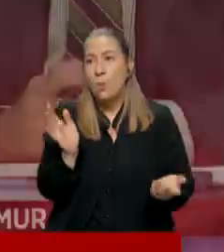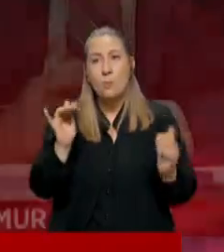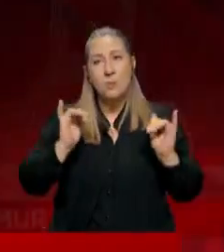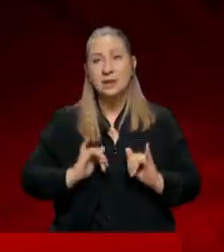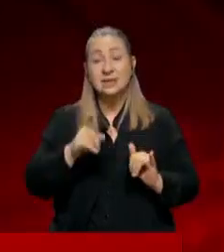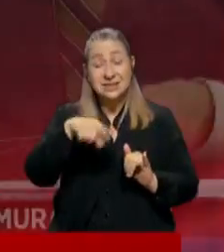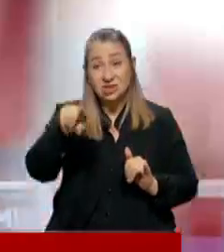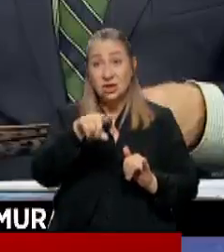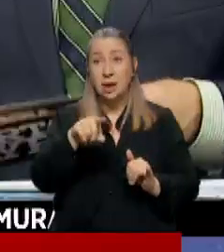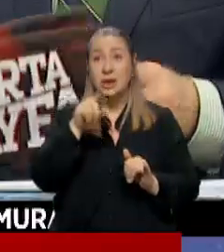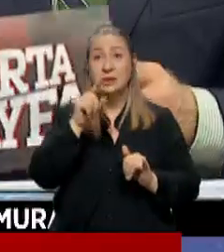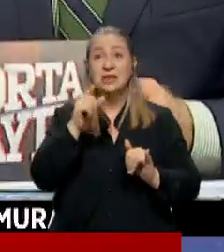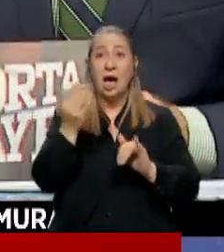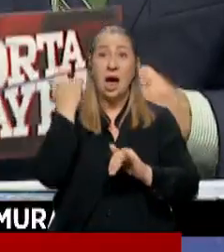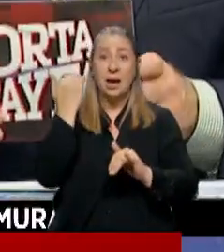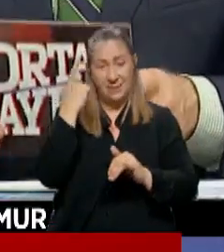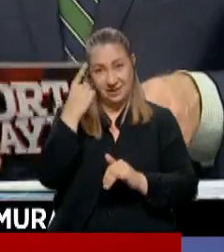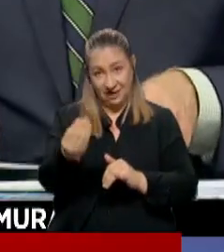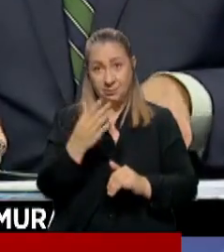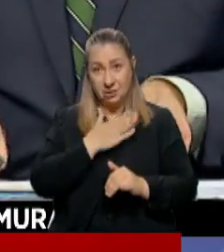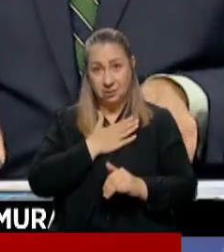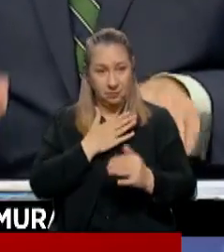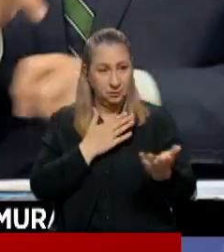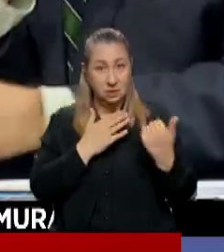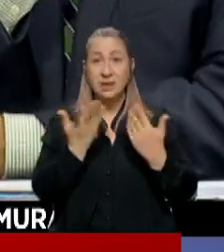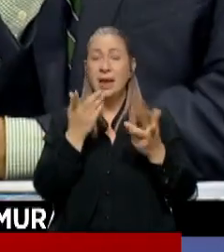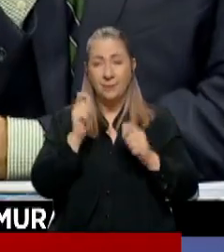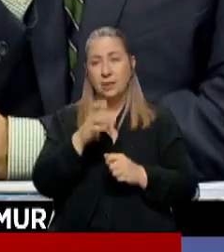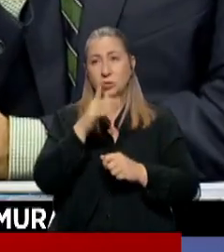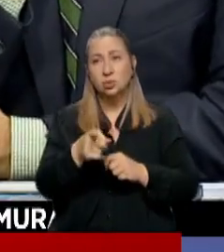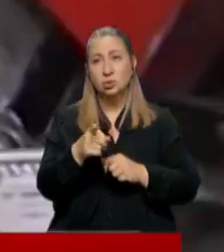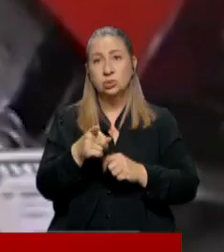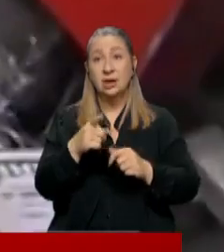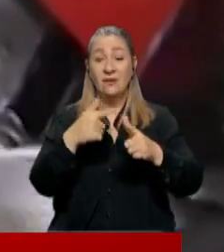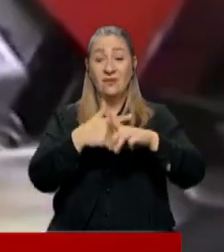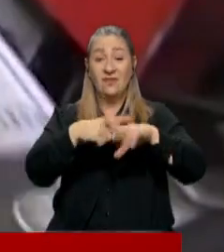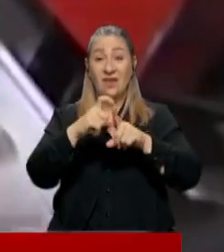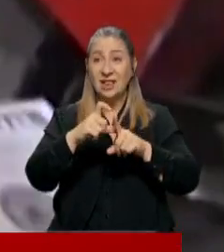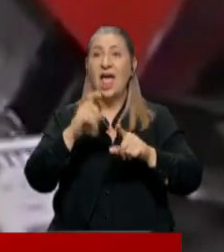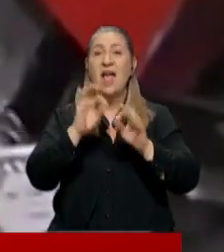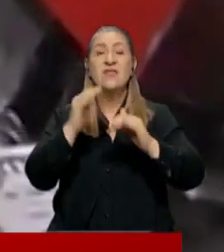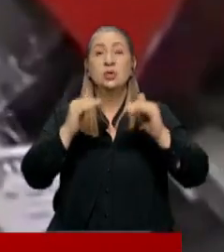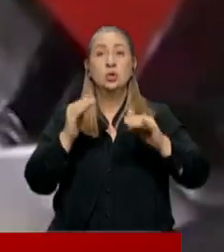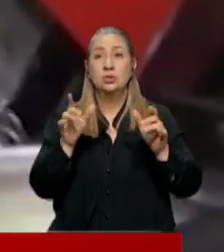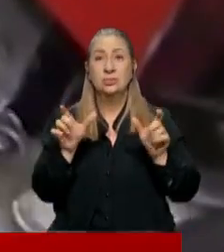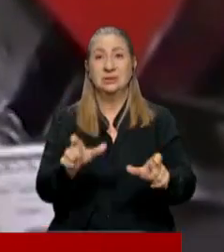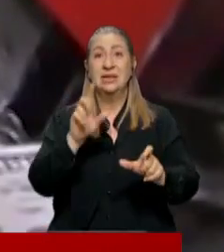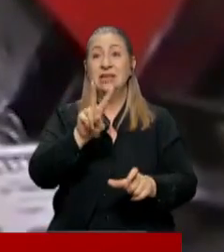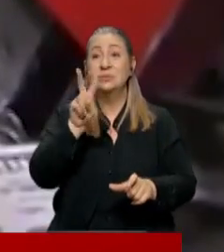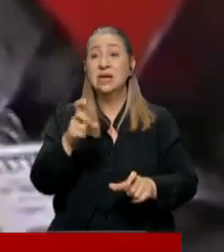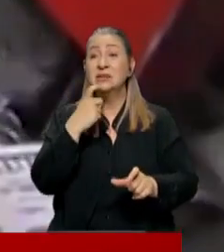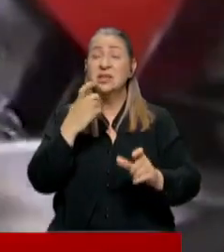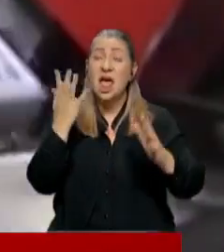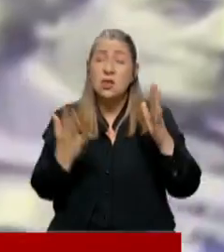yüreklilikte sizce. Size kulis bilgisi vereyim mi? Ver. Niye yaptılar? Evet. FED enflasyonu dizginlemek için 28 yılın